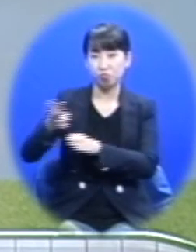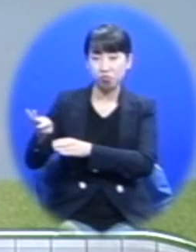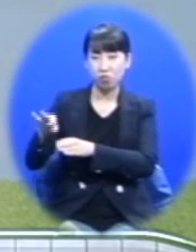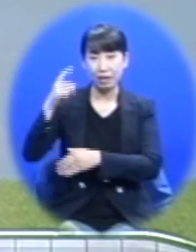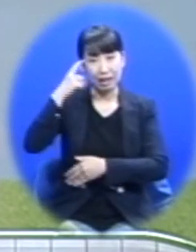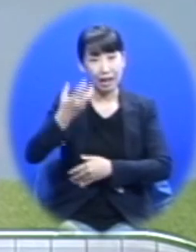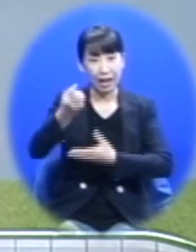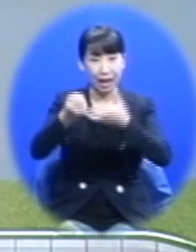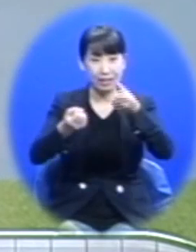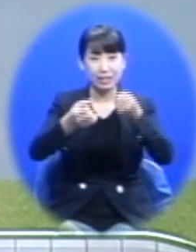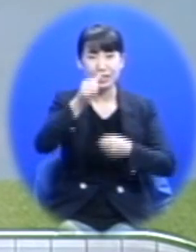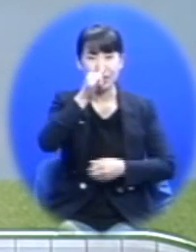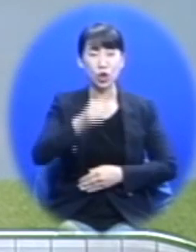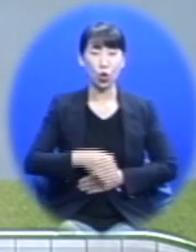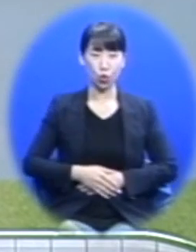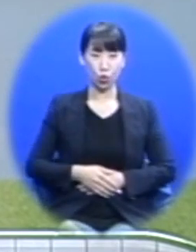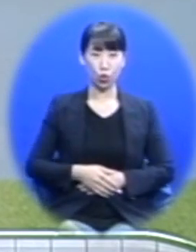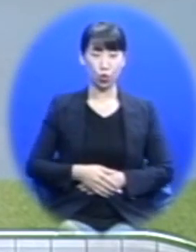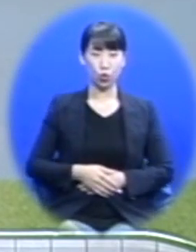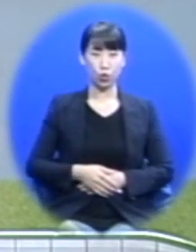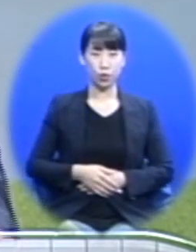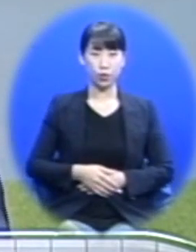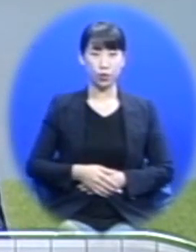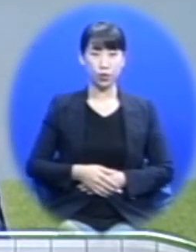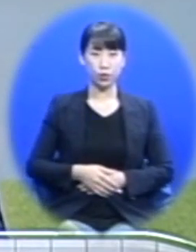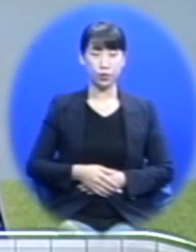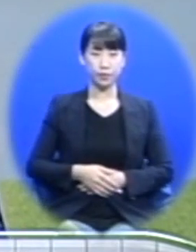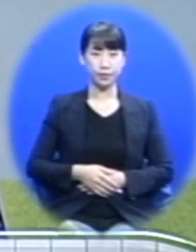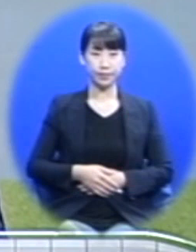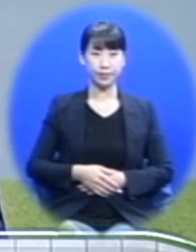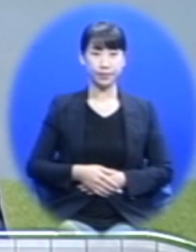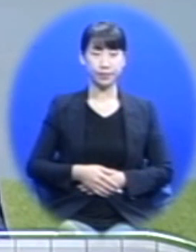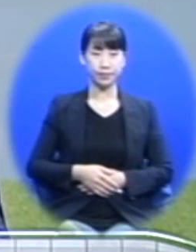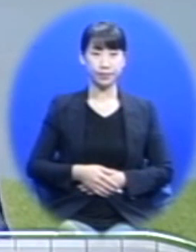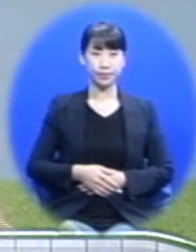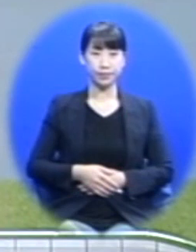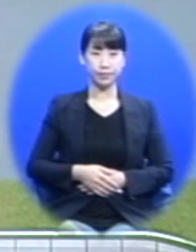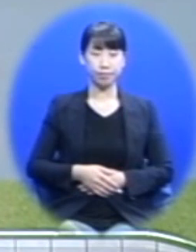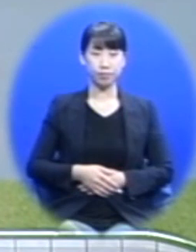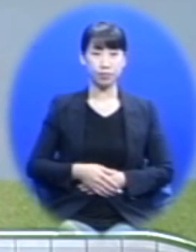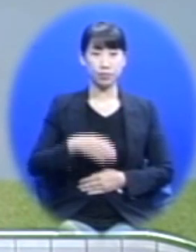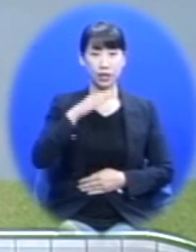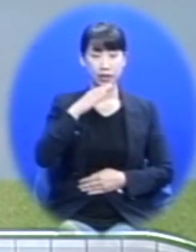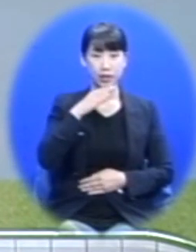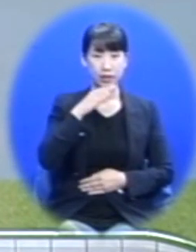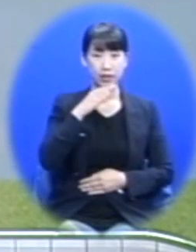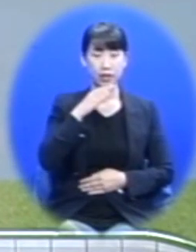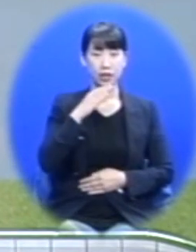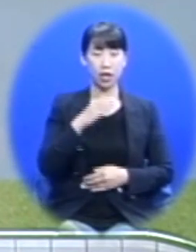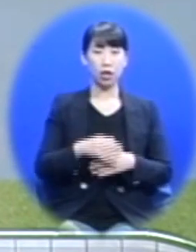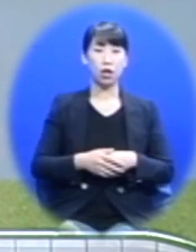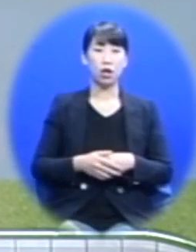뿐이지 이런 사람들이 있을까 봐 이 말씀을 드립니다. 실제로 살아낸 사람이